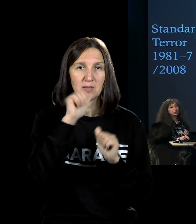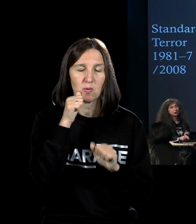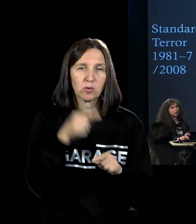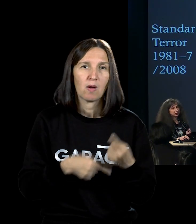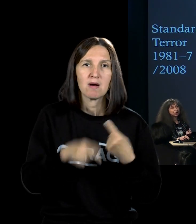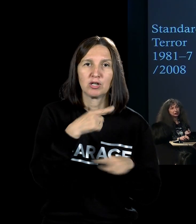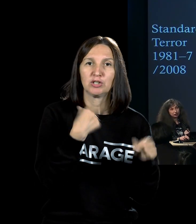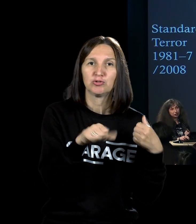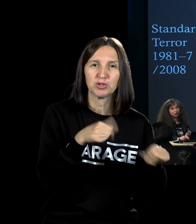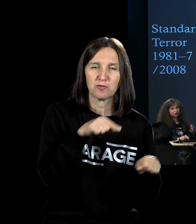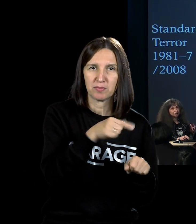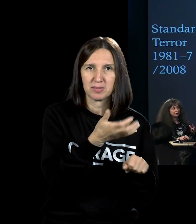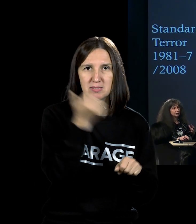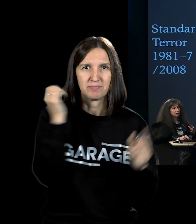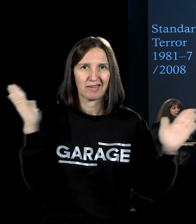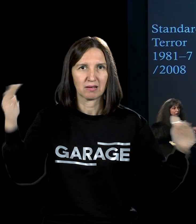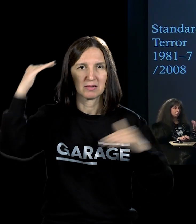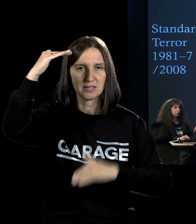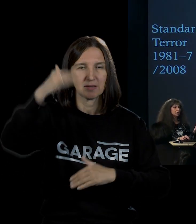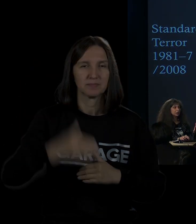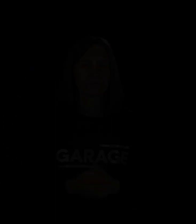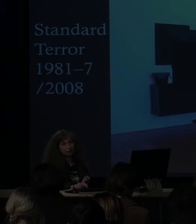не к живописи, а к картине.